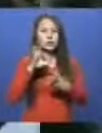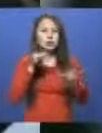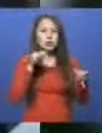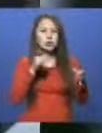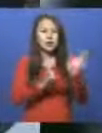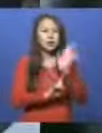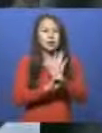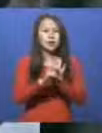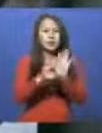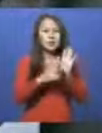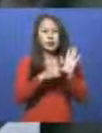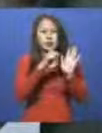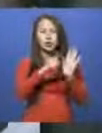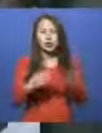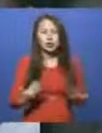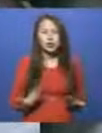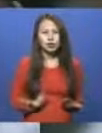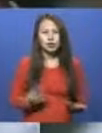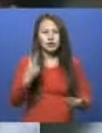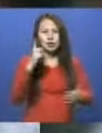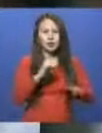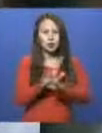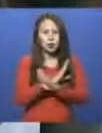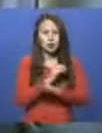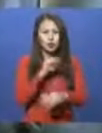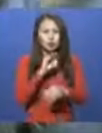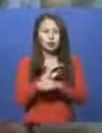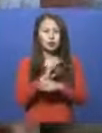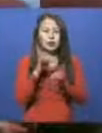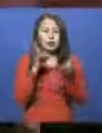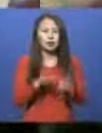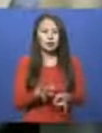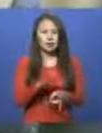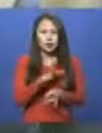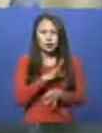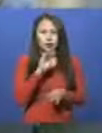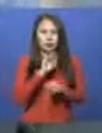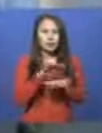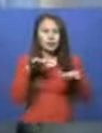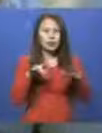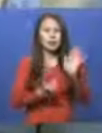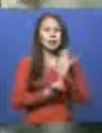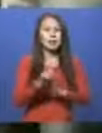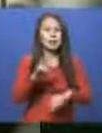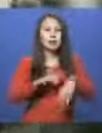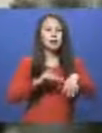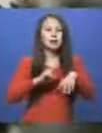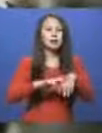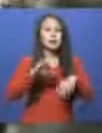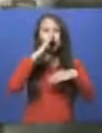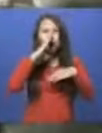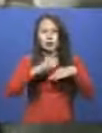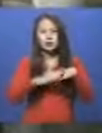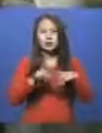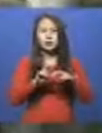оқ жаудырды. Одан 8 бейбіт тұрғын көз жұмып, тағы 2-і жарақат алған. Осы шабуылдан кейін жергілікті полиция қызметкерлері жақын